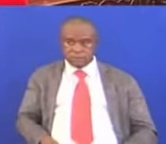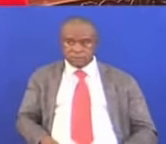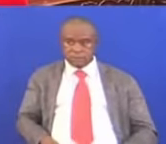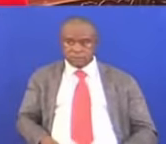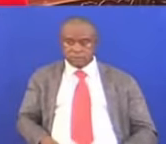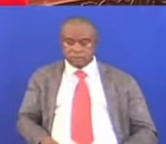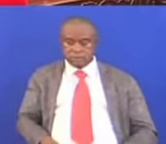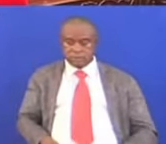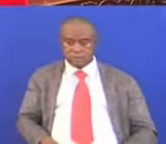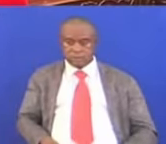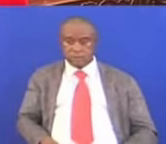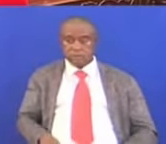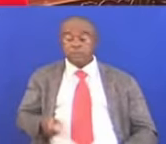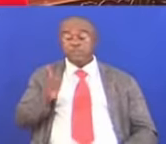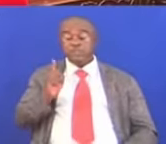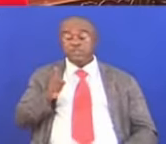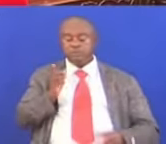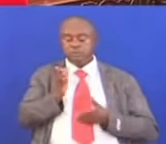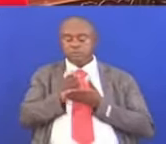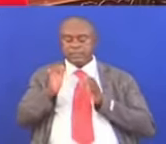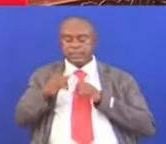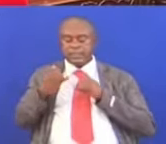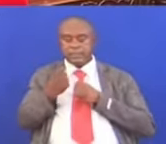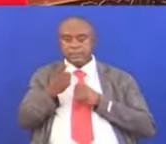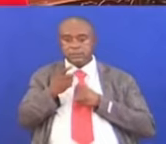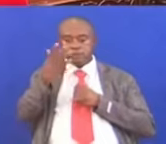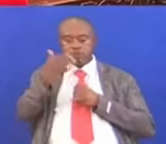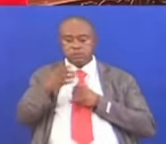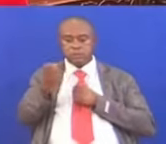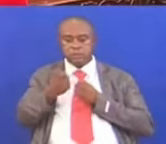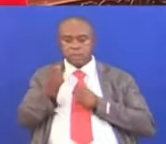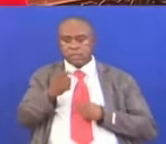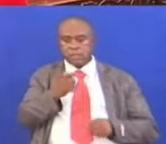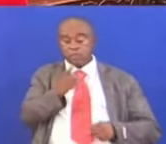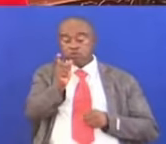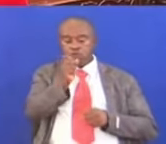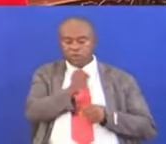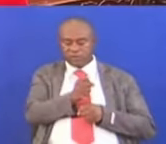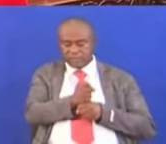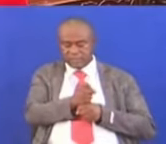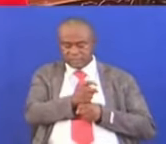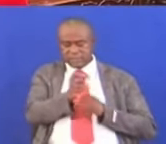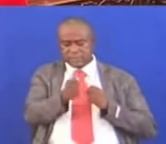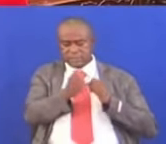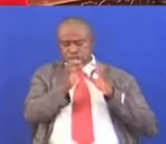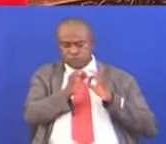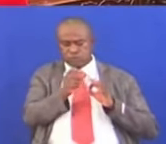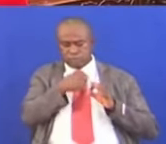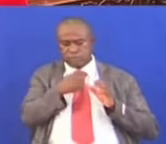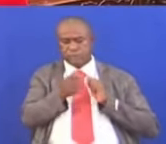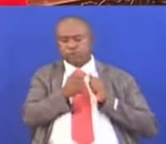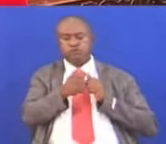yi taas magari kishi kit ambach